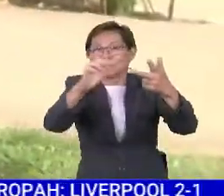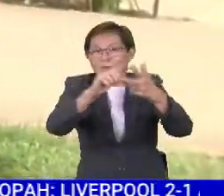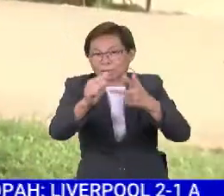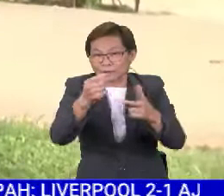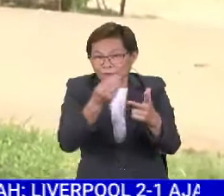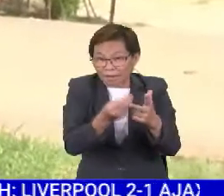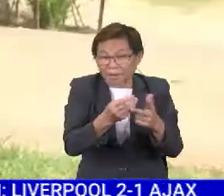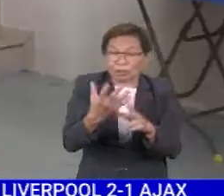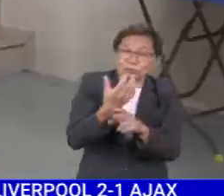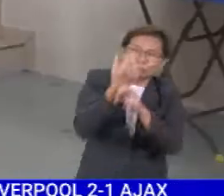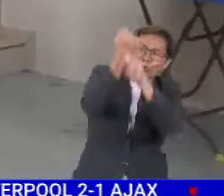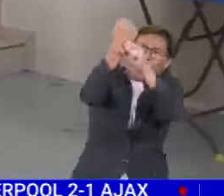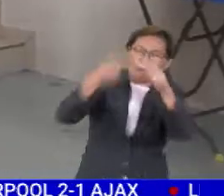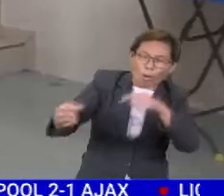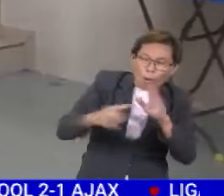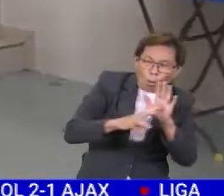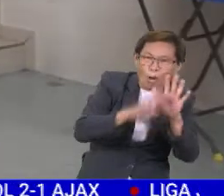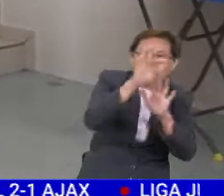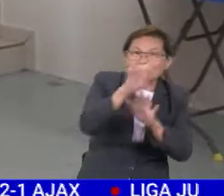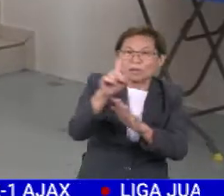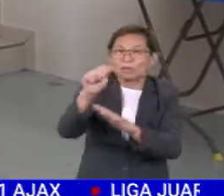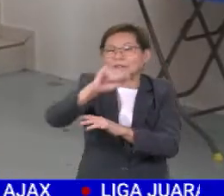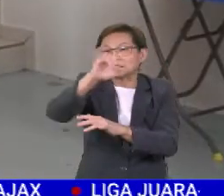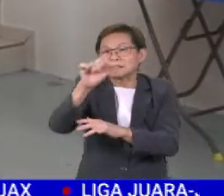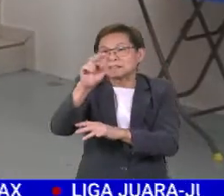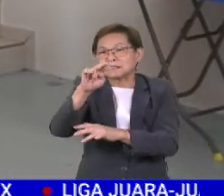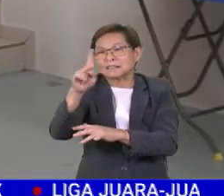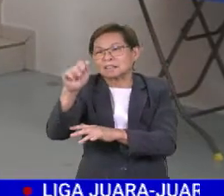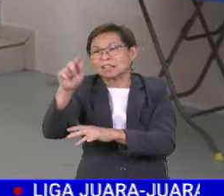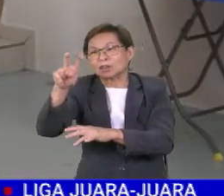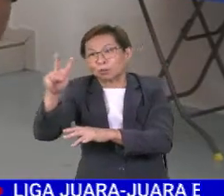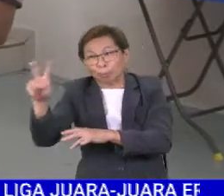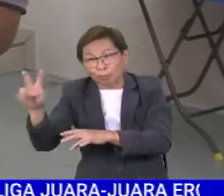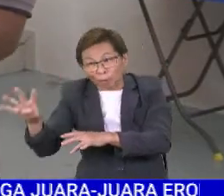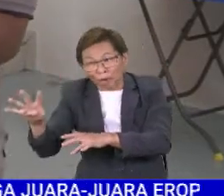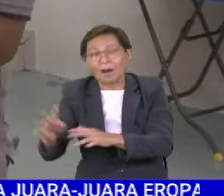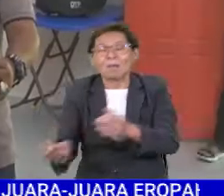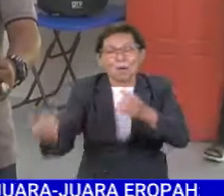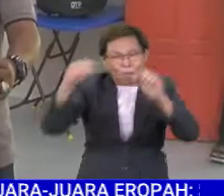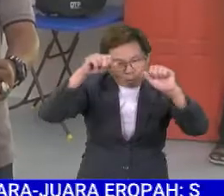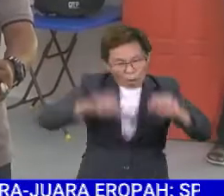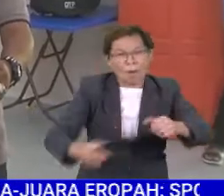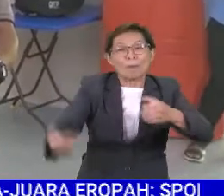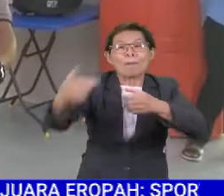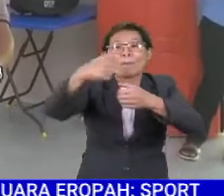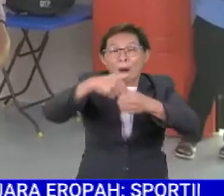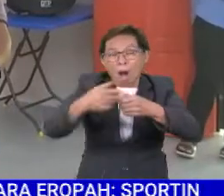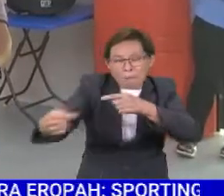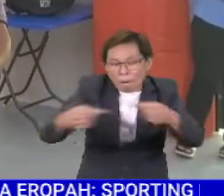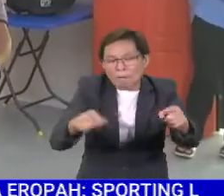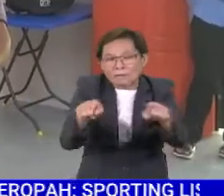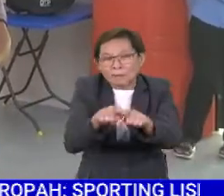RM500. Juara pertandingan akan mewakili Felda Jengka 24 dan layak menyertai pertandingan yang sama peringkat Felda Wilayah Jengka